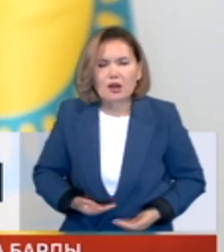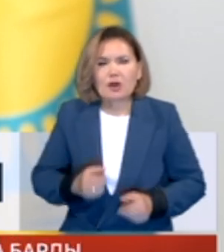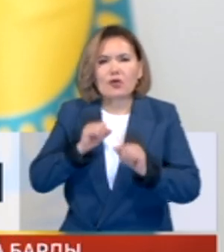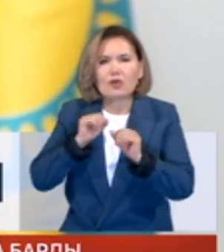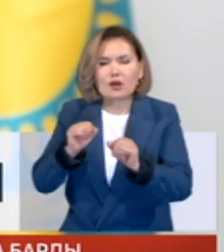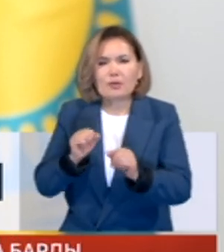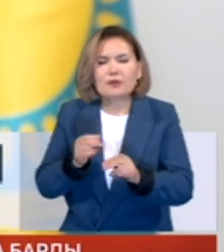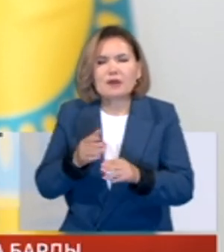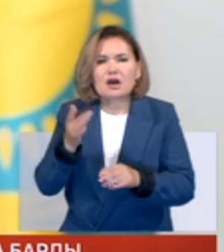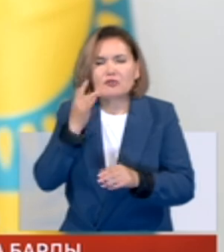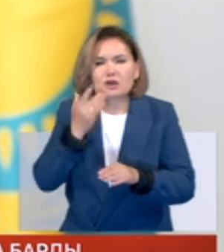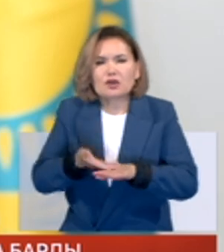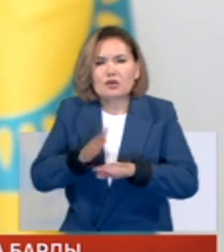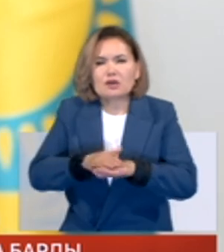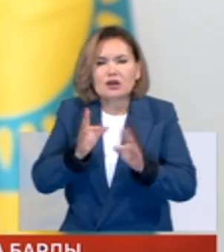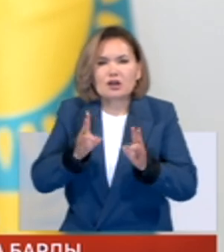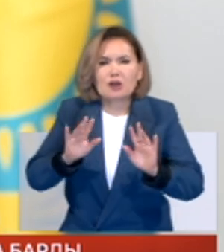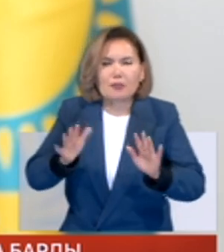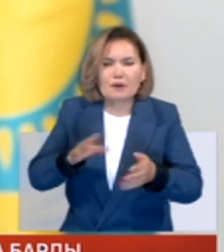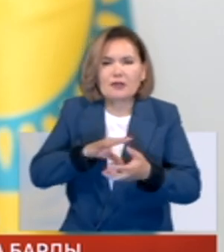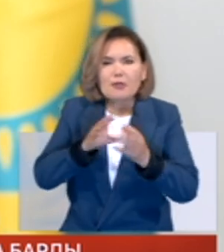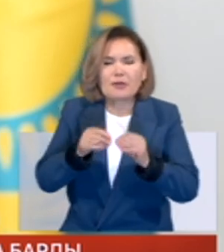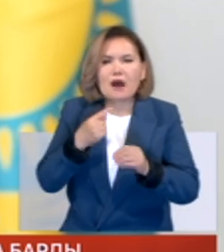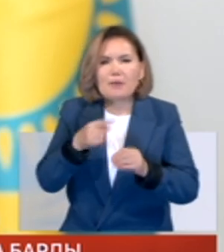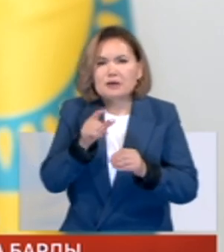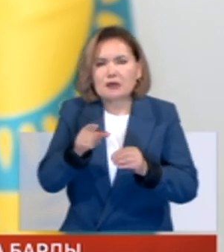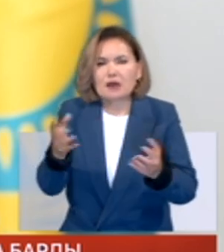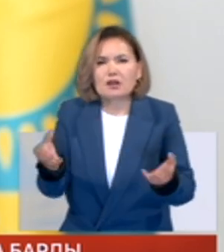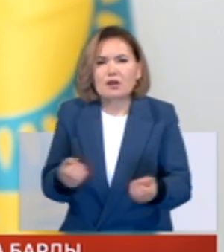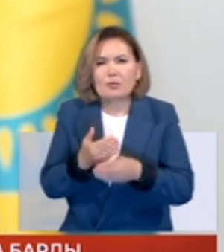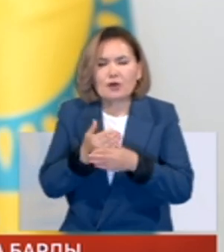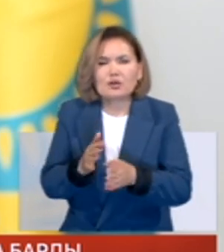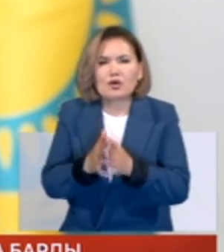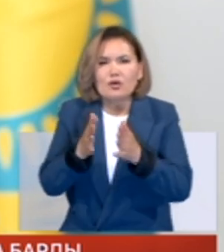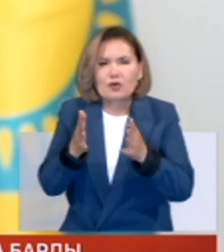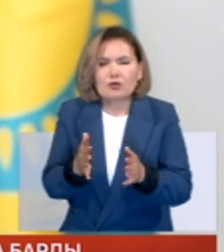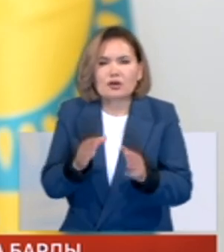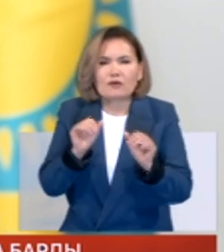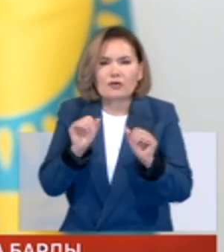төтенше жағдай кезінде басқа жанның да өмірін сақтап қалуы әбден мүмкін.